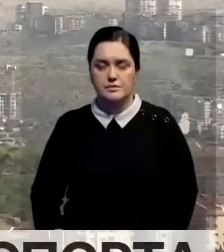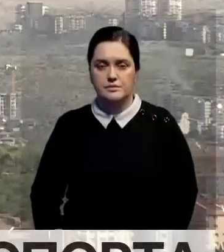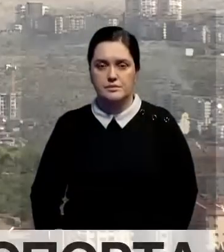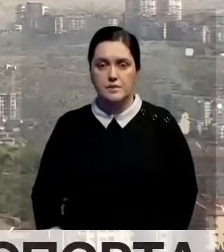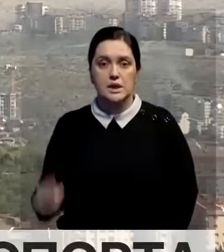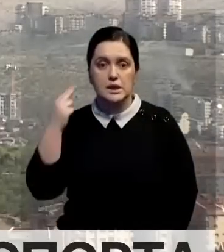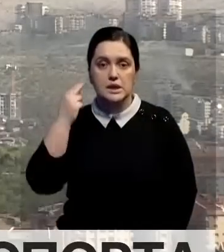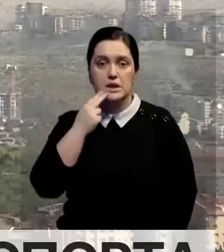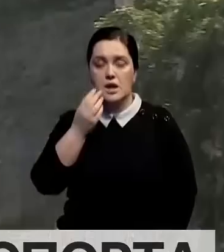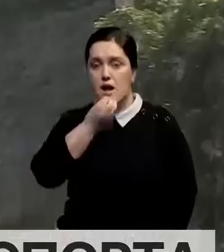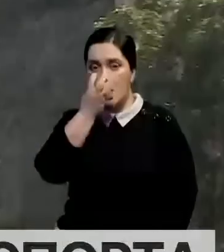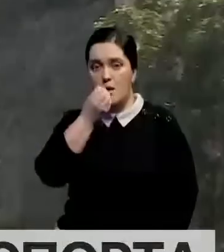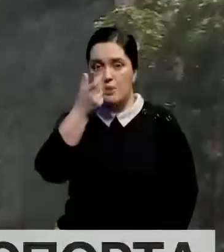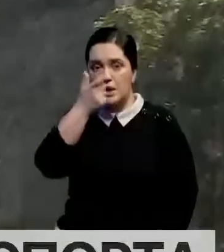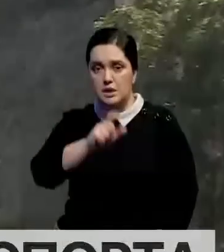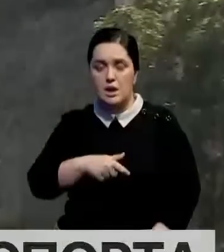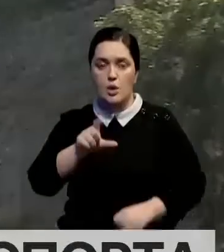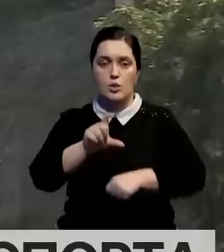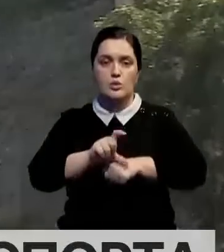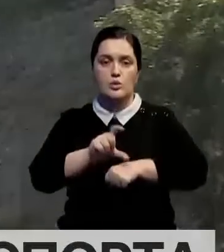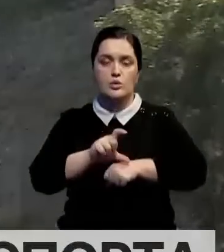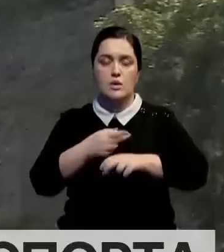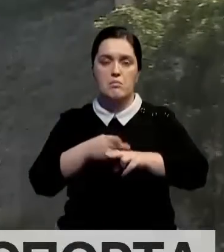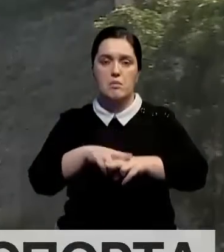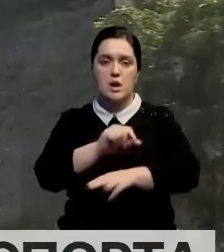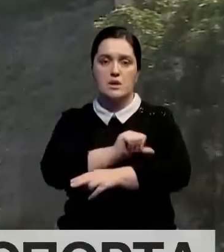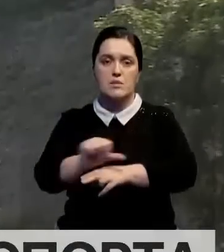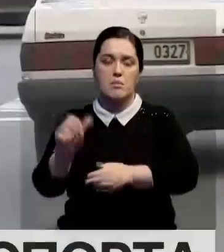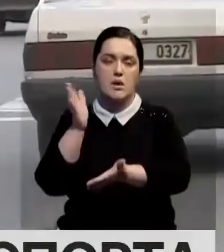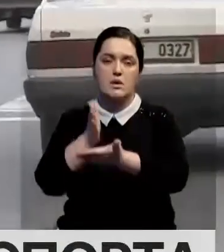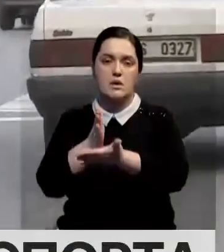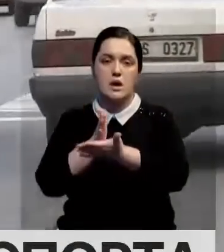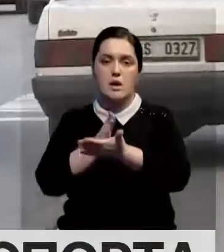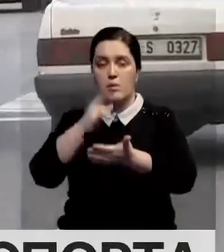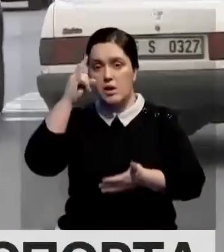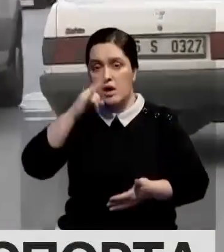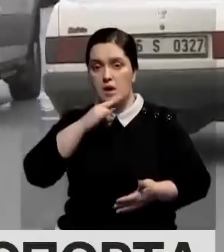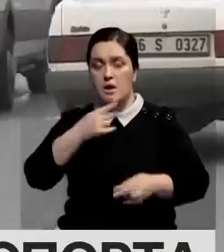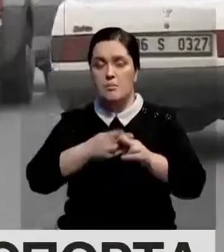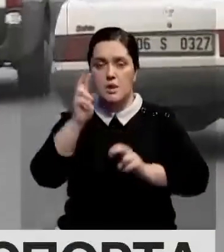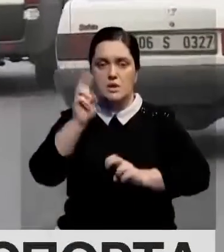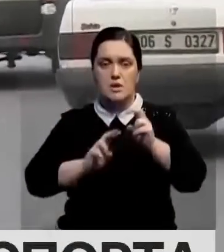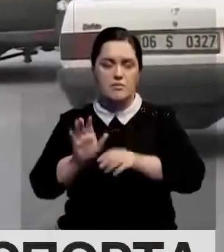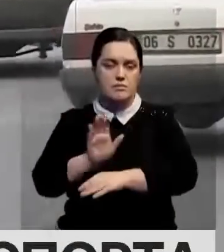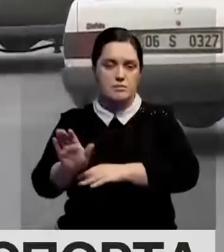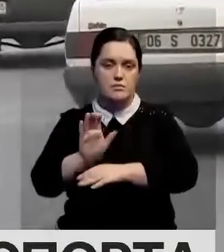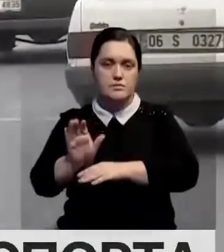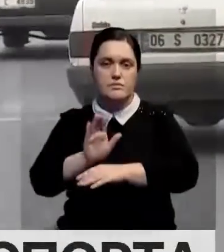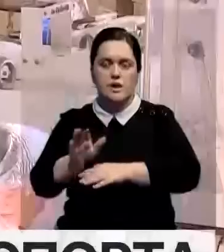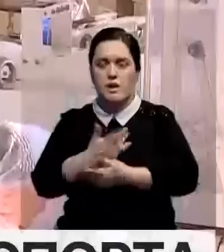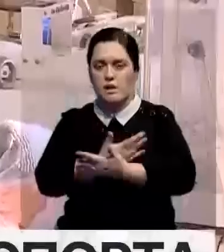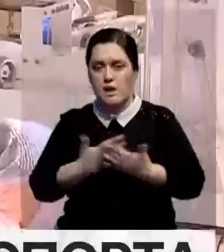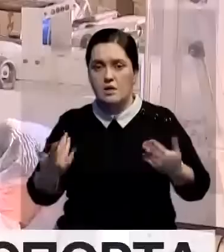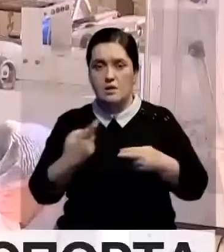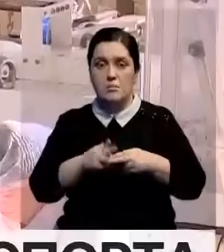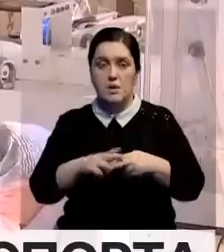Китай, Азербайджан, Италия и Турция – это лишь часть экспортных направлений, куда казахстанские производители поставляют свою продукцию. Как